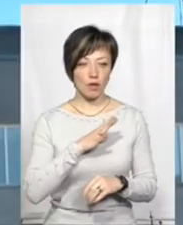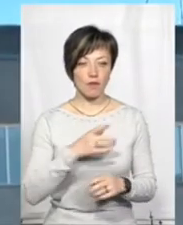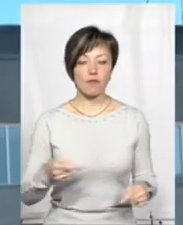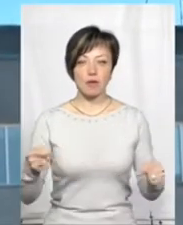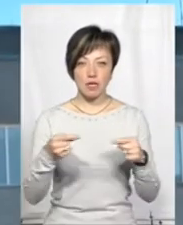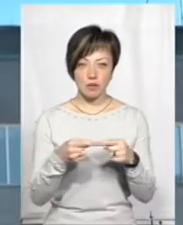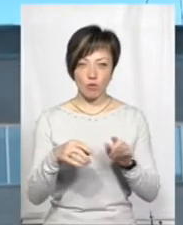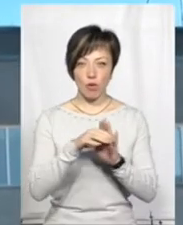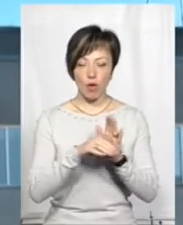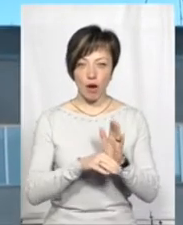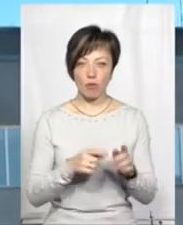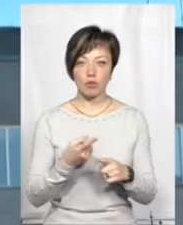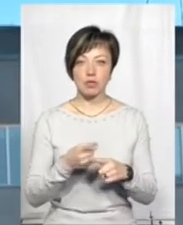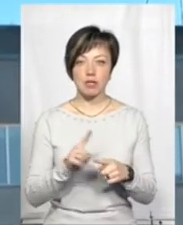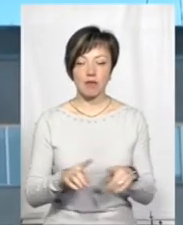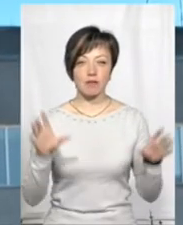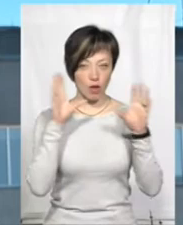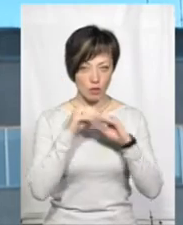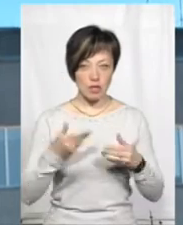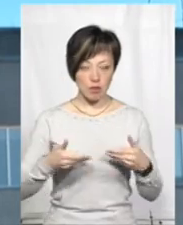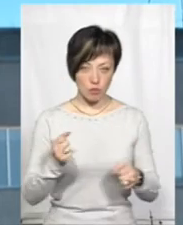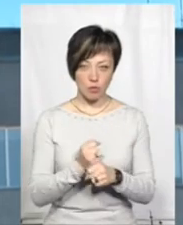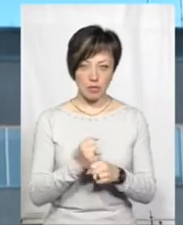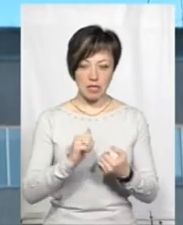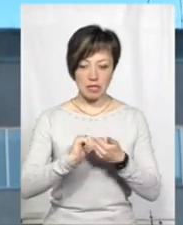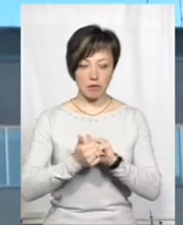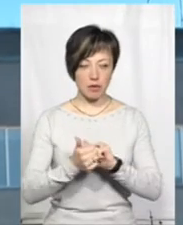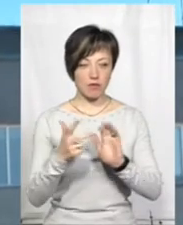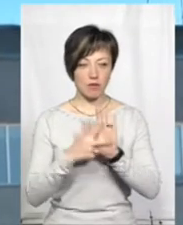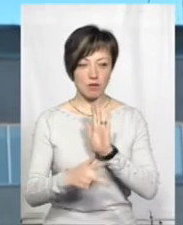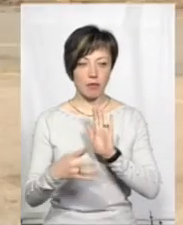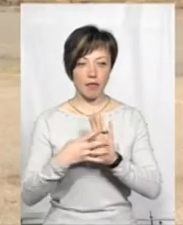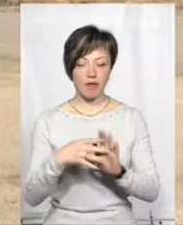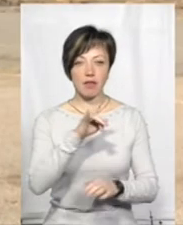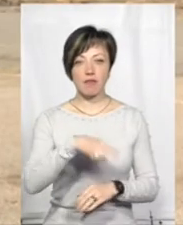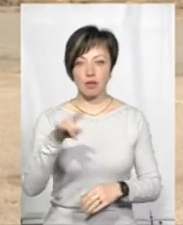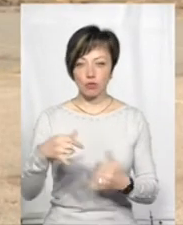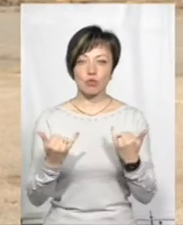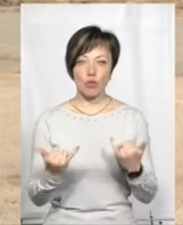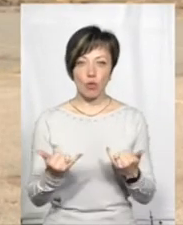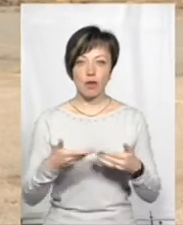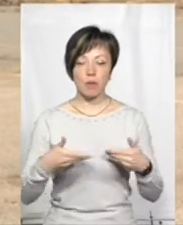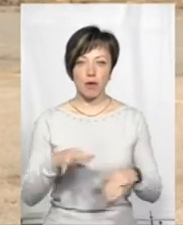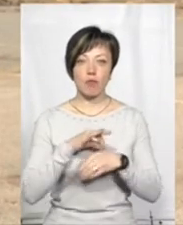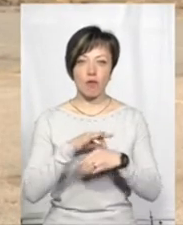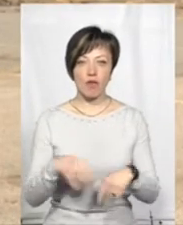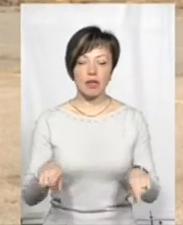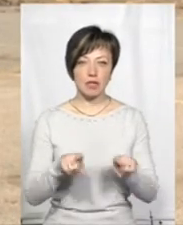визначені програмою, це вдалося нам зробити заміну 89 вікон. Сьогодні ми провели